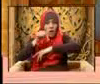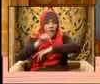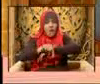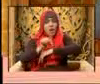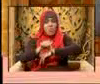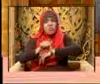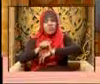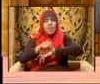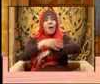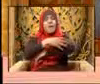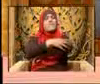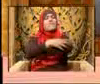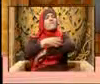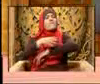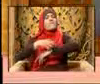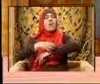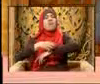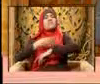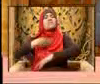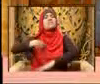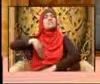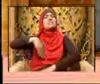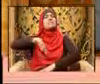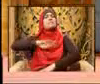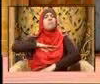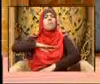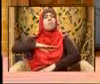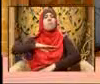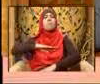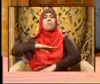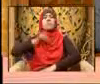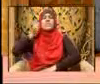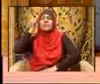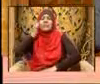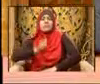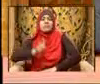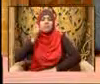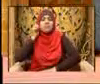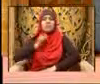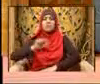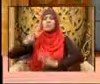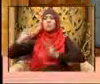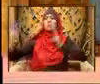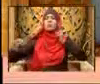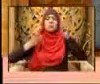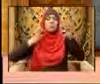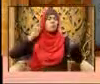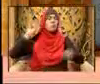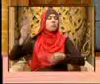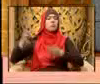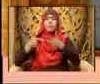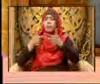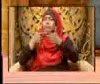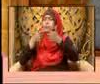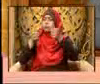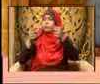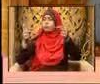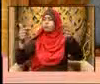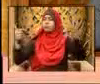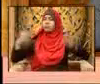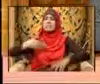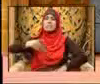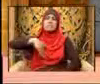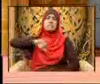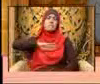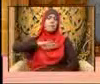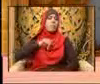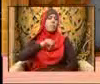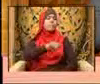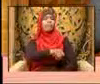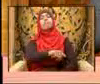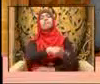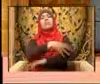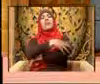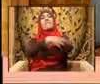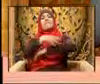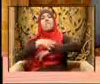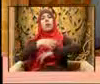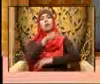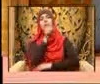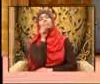ولا نبرر، هو سبب من أسباب الجرائم كلها بأنواعها المختلفة وبضروبها وأنواعها